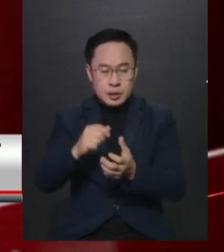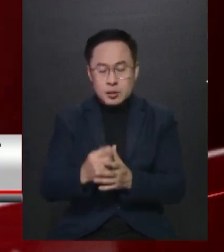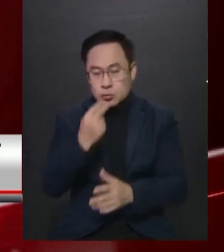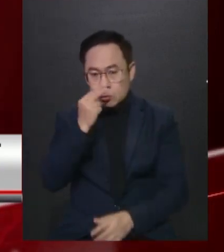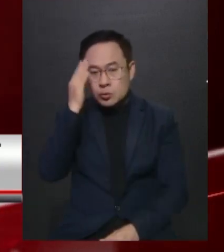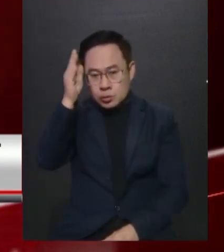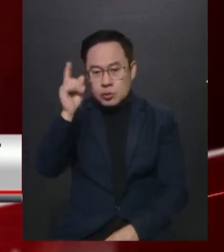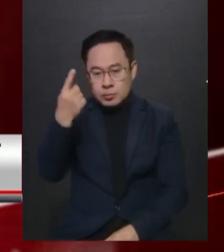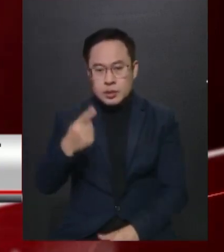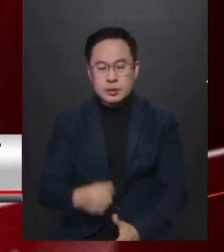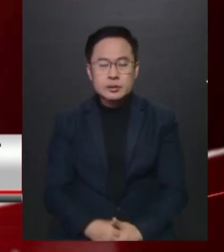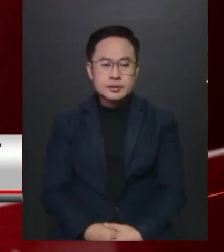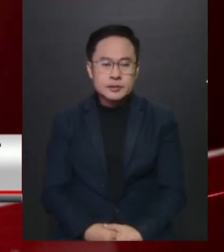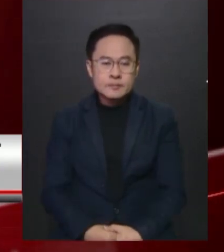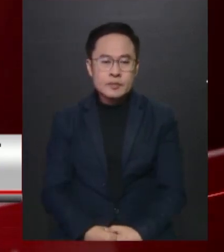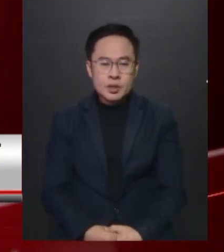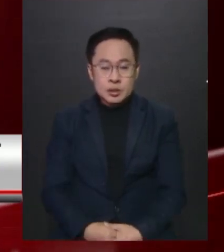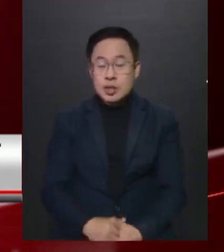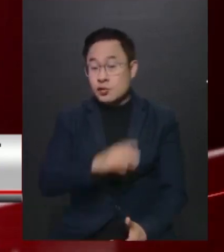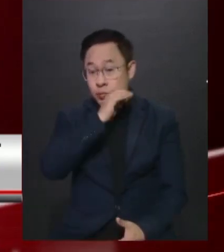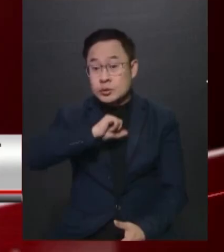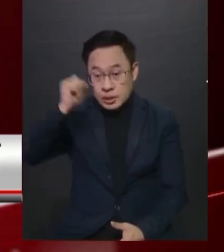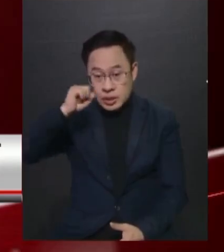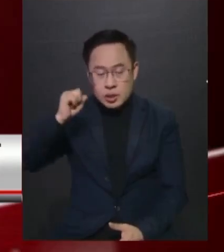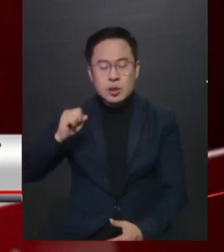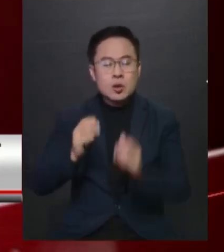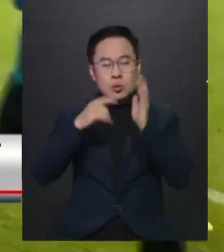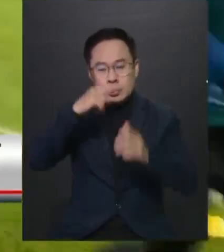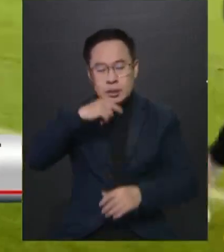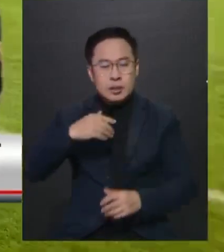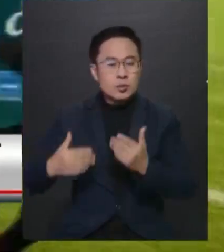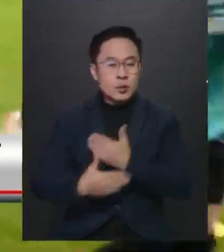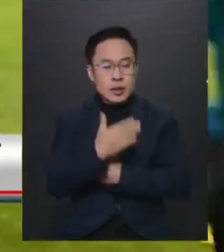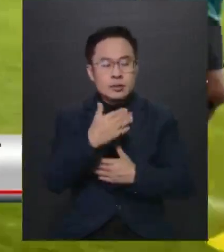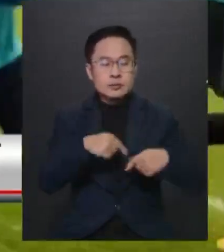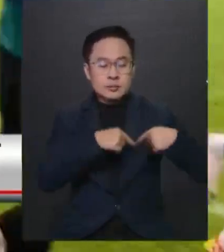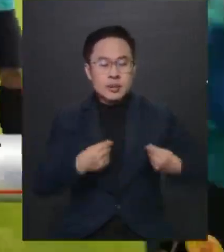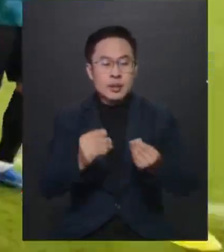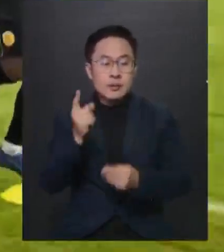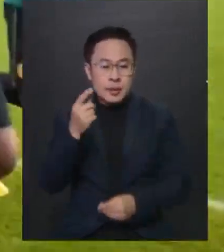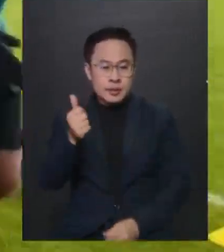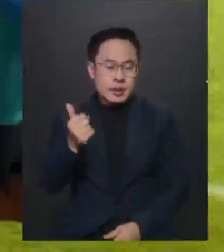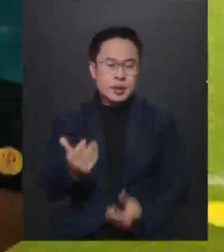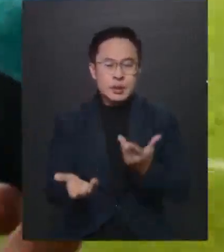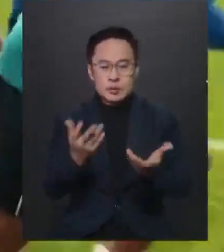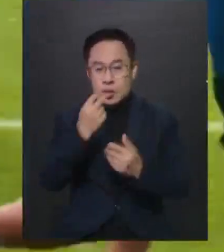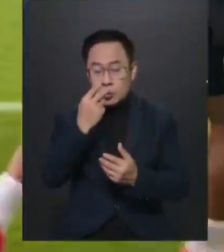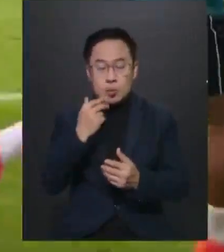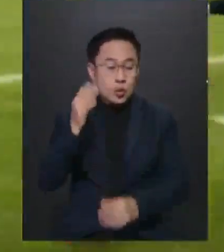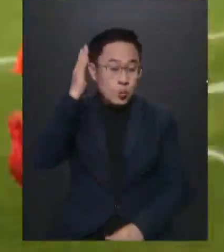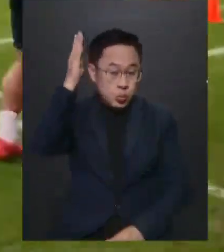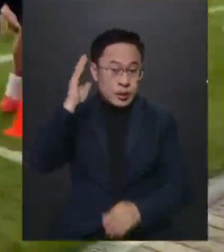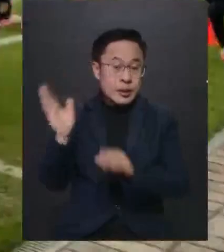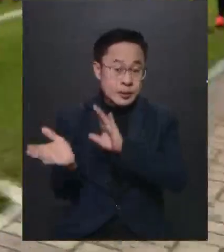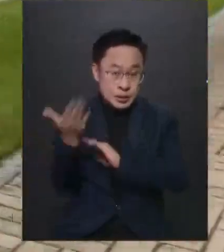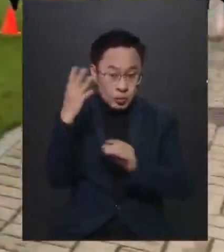หมือนกันนะ ก็เดี๋ยวรอติดตามชมติดตามเชียร์กันนะคะวันนี้ค่ำคืนวันนี้ 5:00 นนะคะแล้วเดี๋ยวพรุ่งนี้ก่อนสนามข่าวเช้